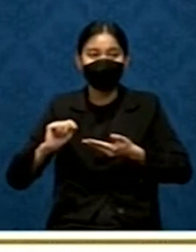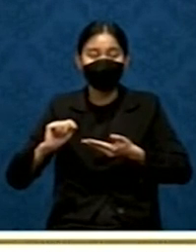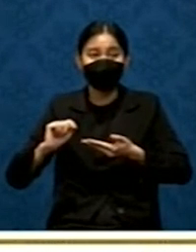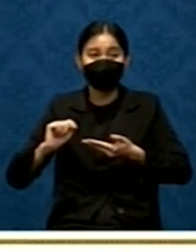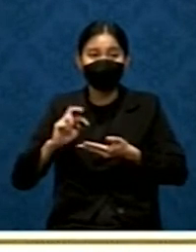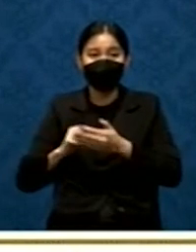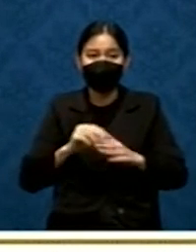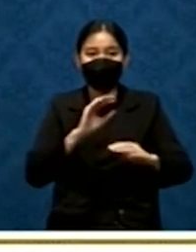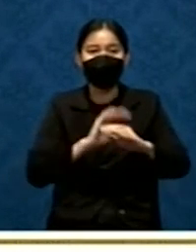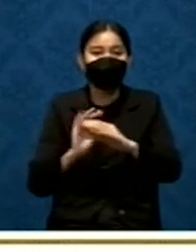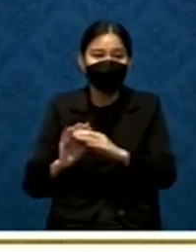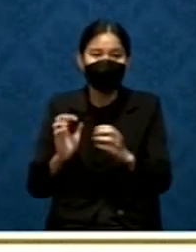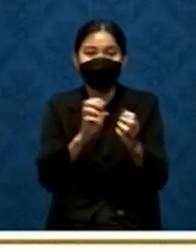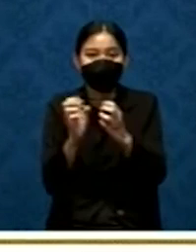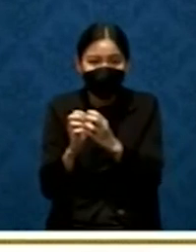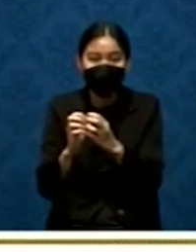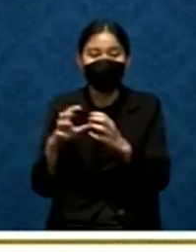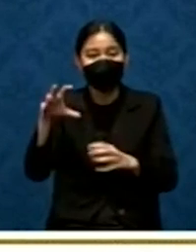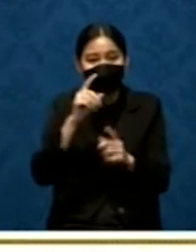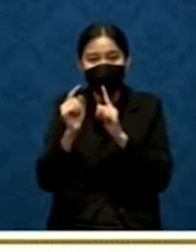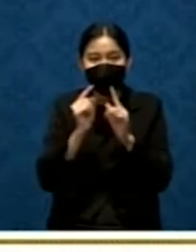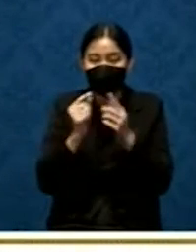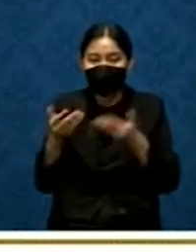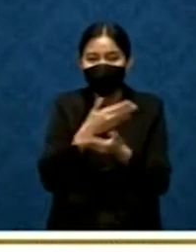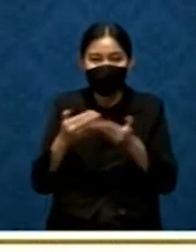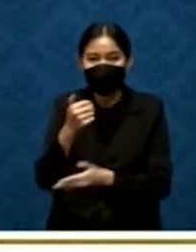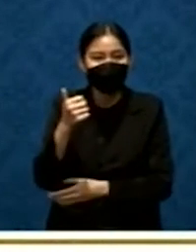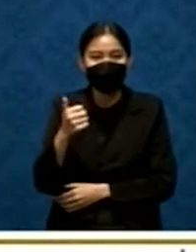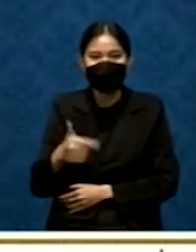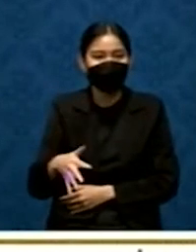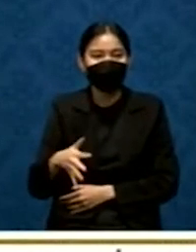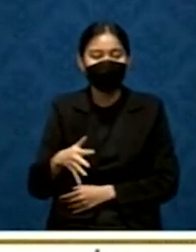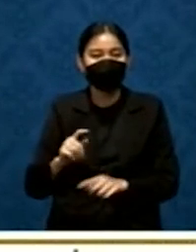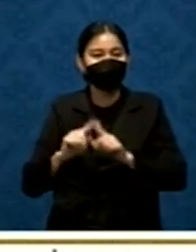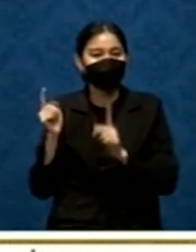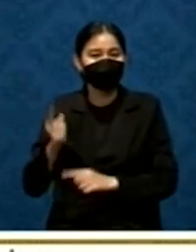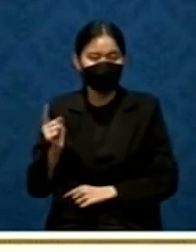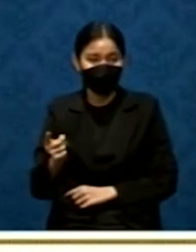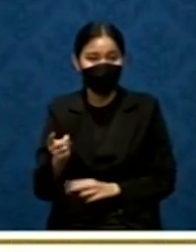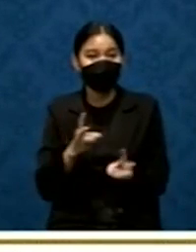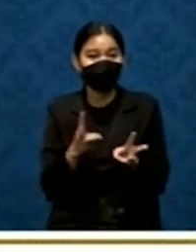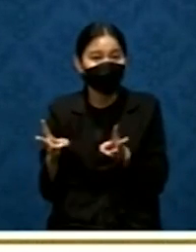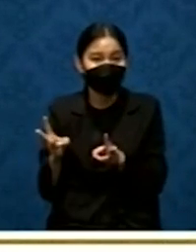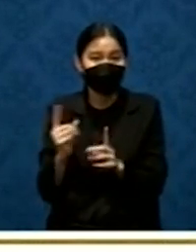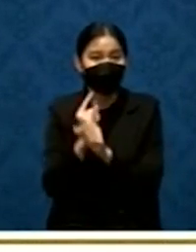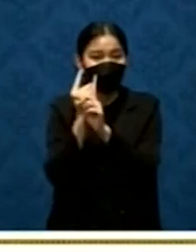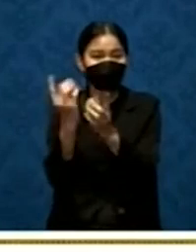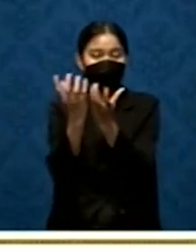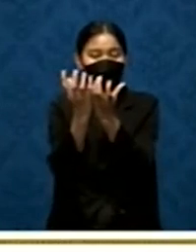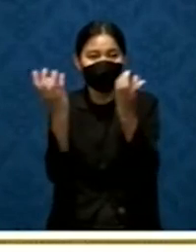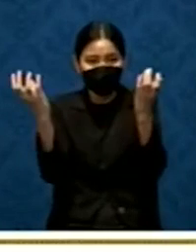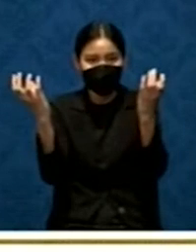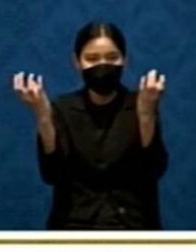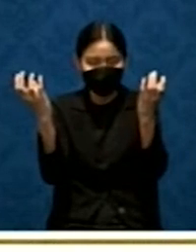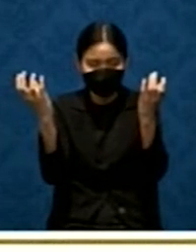ไปแตะต้องหรือไม่กล้าที่จะเอามาพูดคุยกันแต่ในข้อเท็จจริงแล้วในช่องทางตามรัฐธรรมนูญ